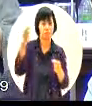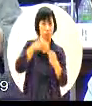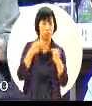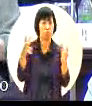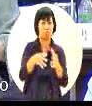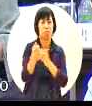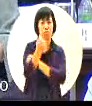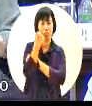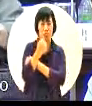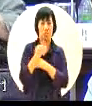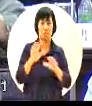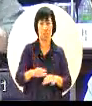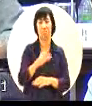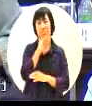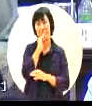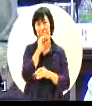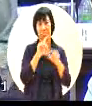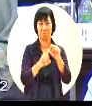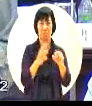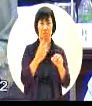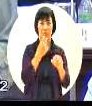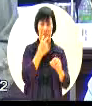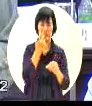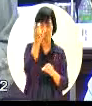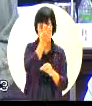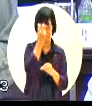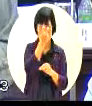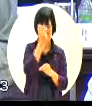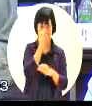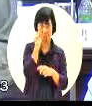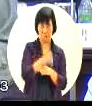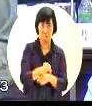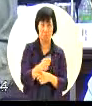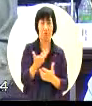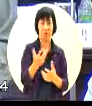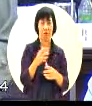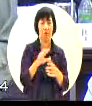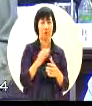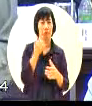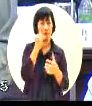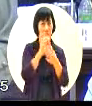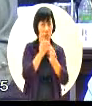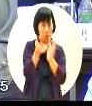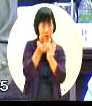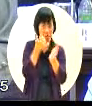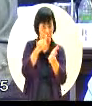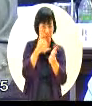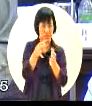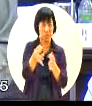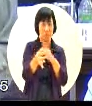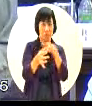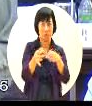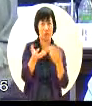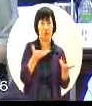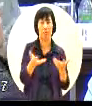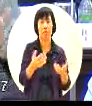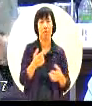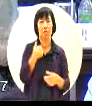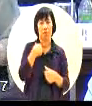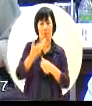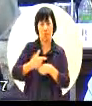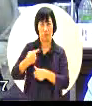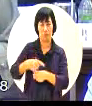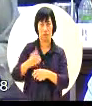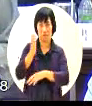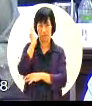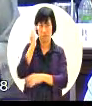伫等中央这个部分甲咱核定，经费确实核定，啊，咱市政府才有法度进行，啊，咱会